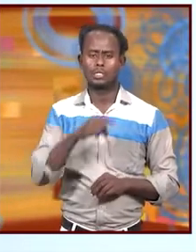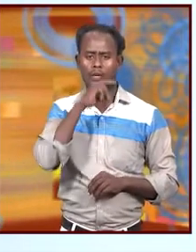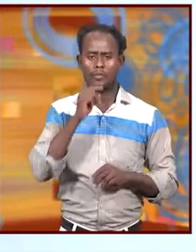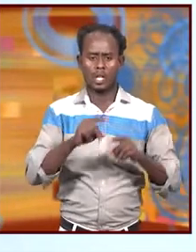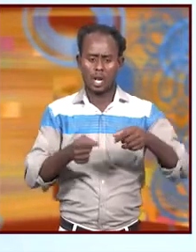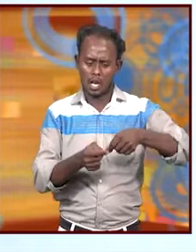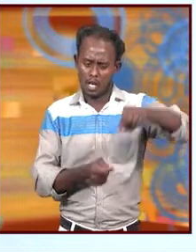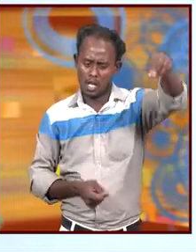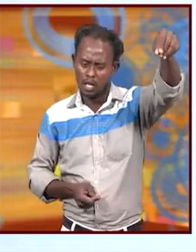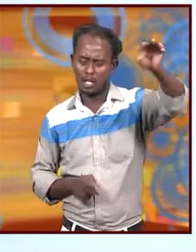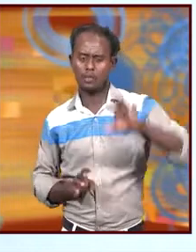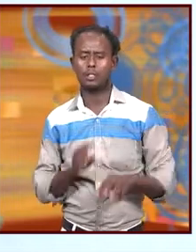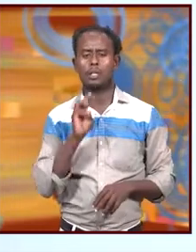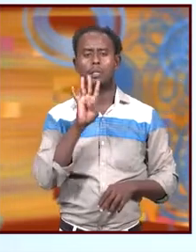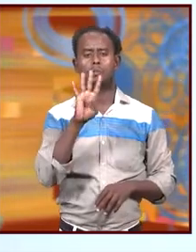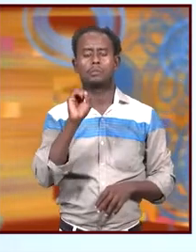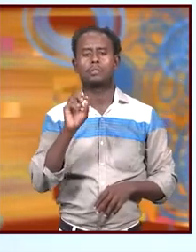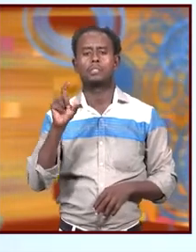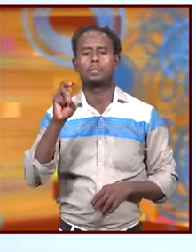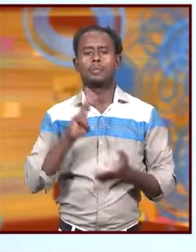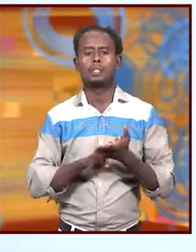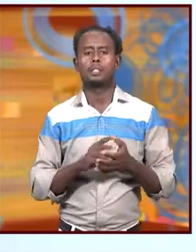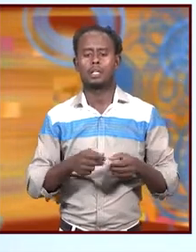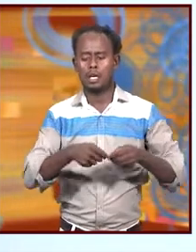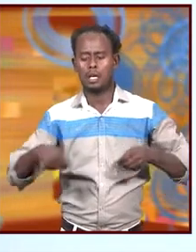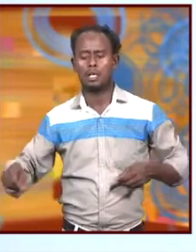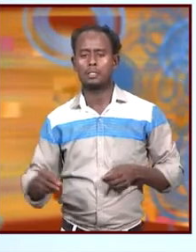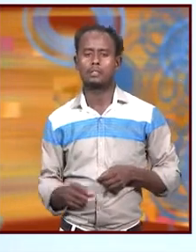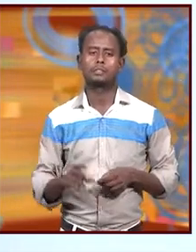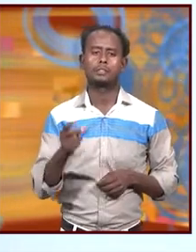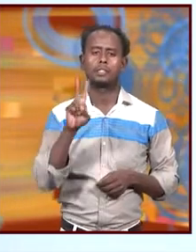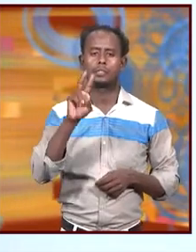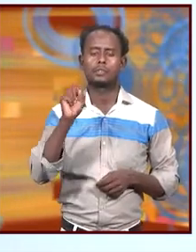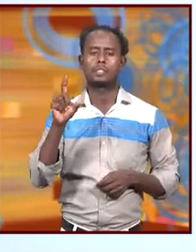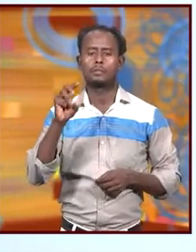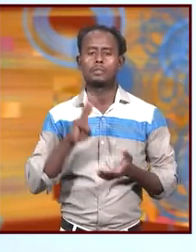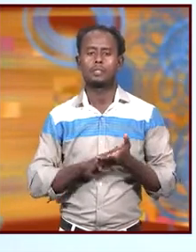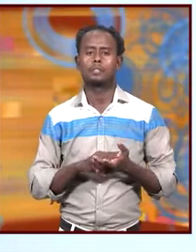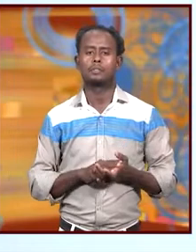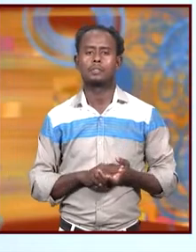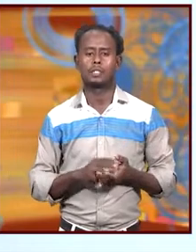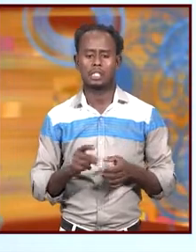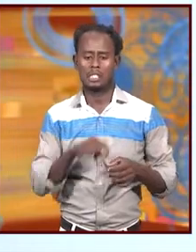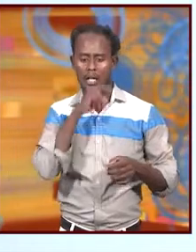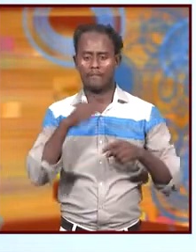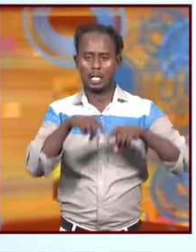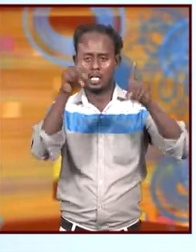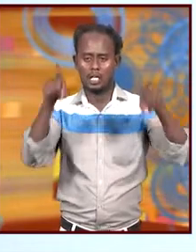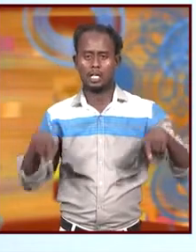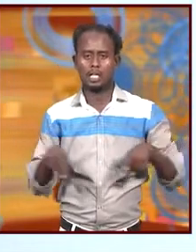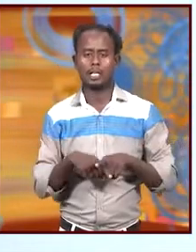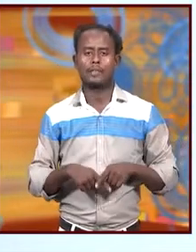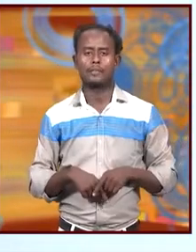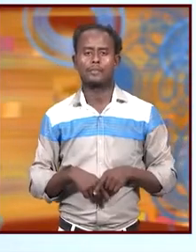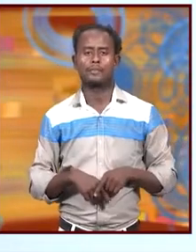நீளம் 40 சென்டிமீட்டர், அகலம் 20 சென்டிமீட்டர் எனில் அச்செவ்வகத்திலிருந்து